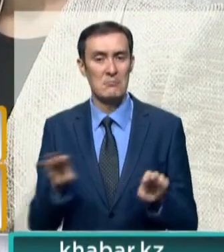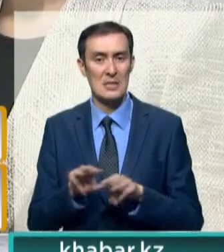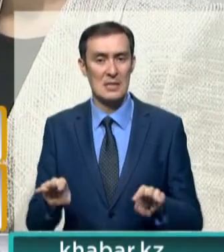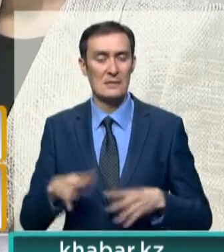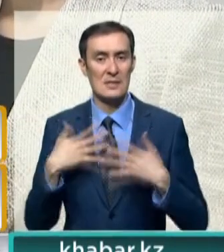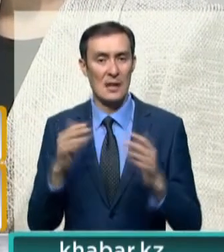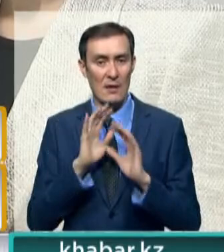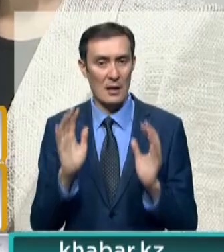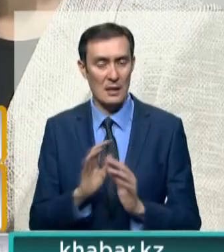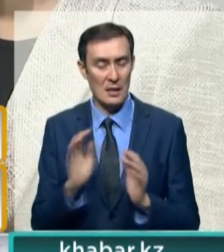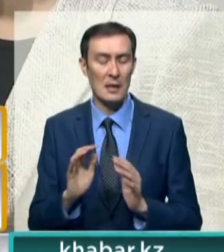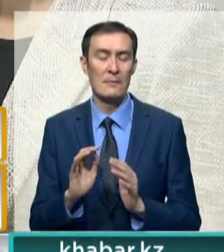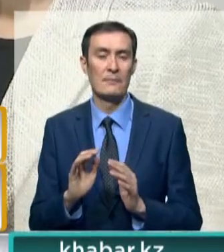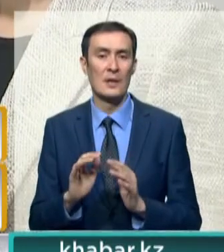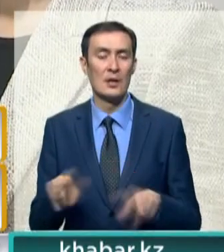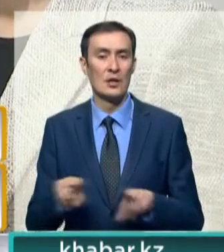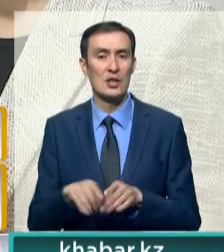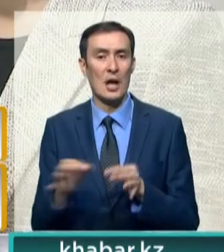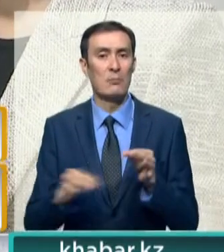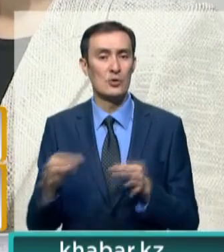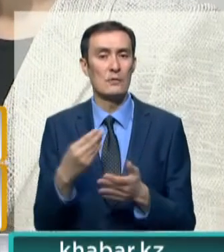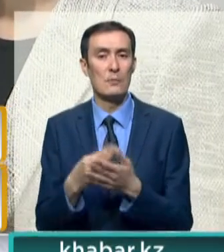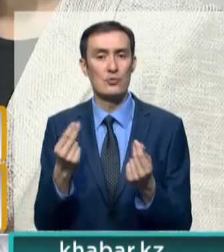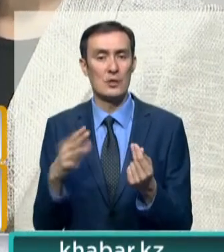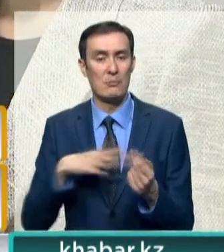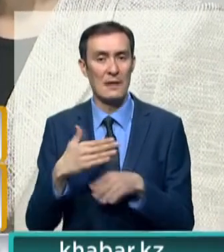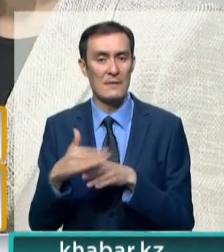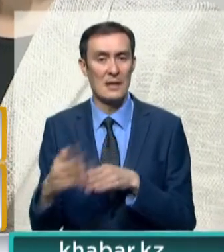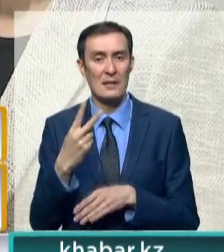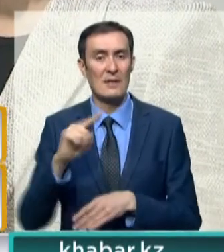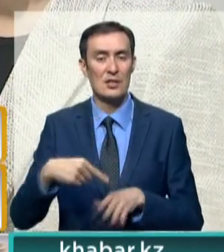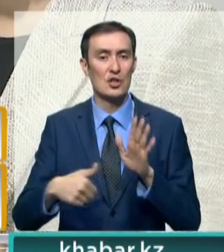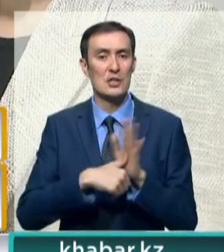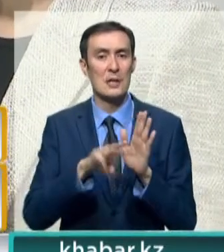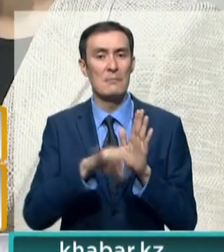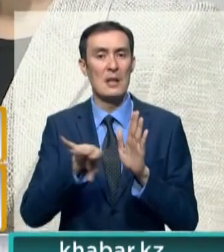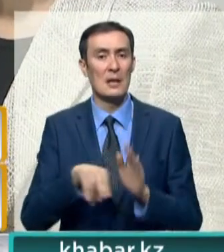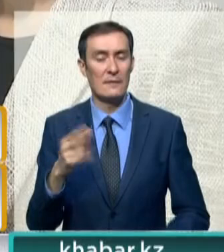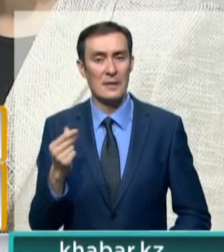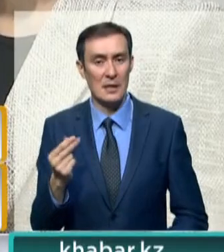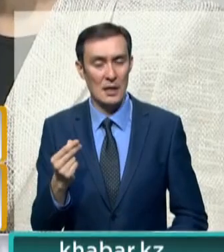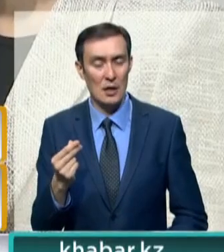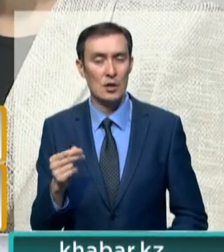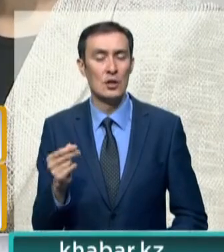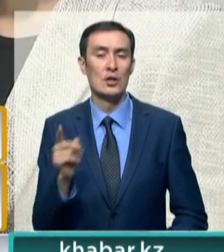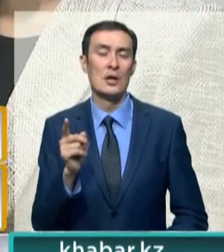Министерства здравоохранения. С областного бюджета выделено 2,6 миллиарда тенге для